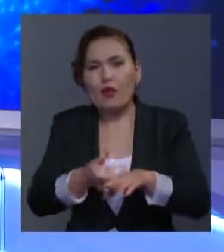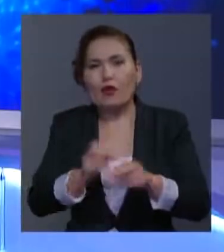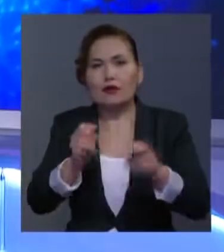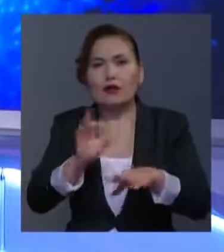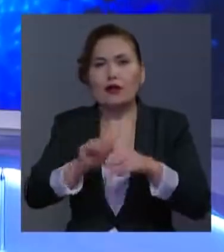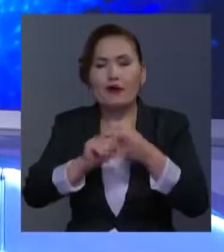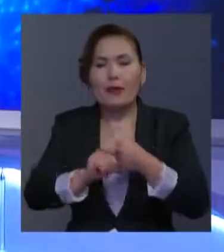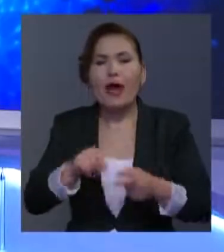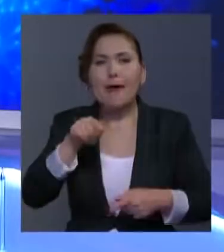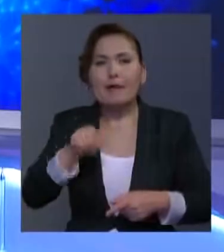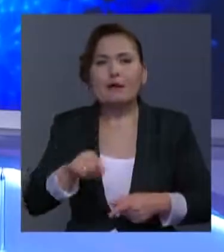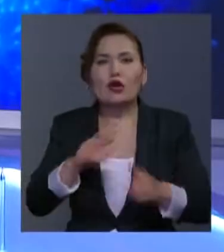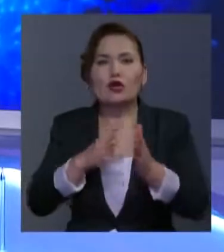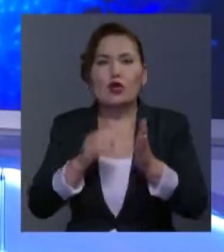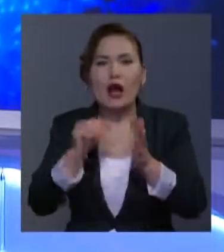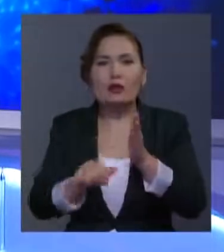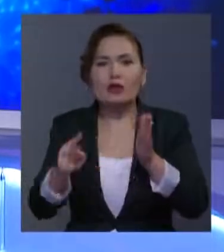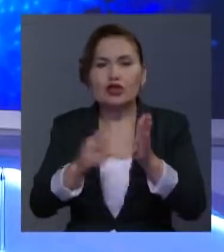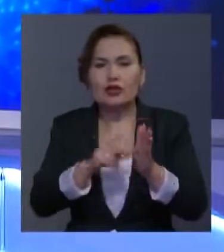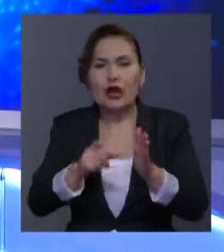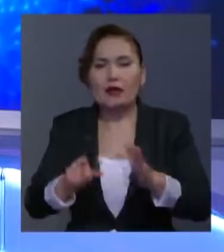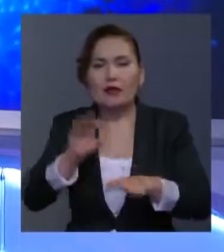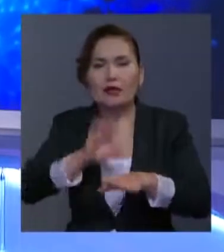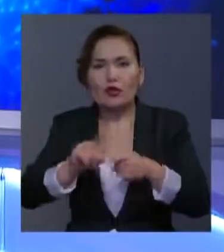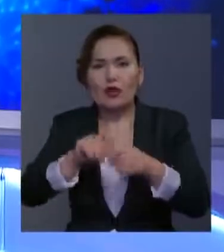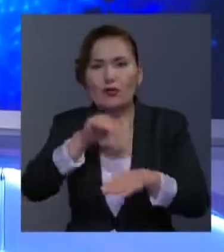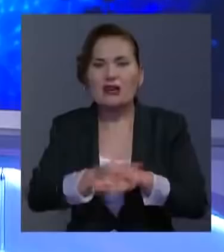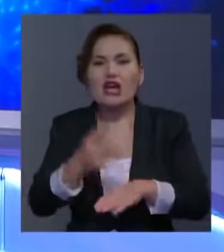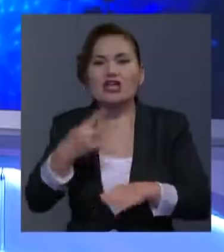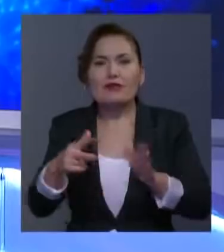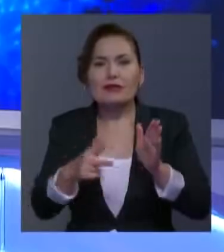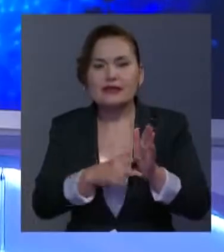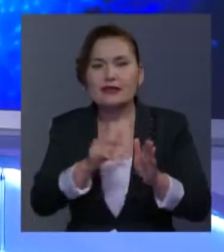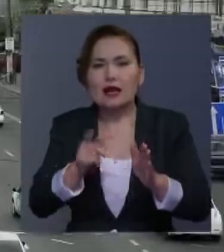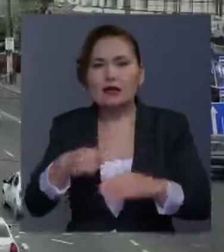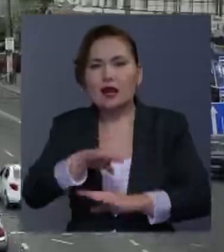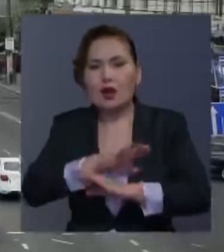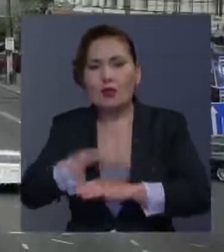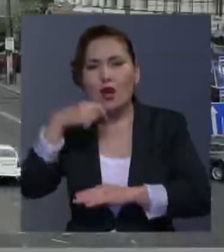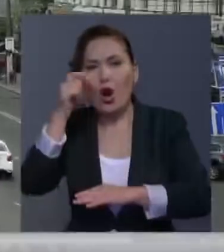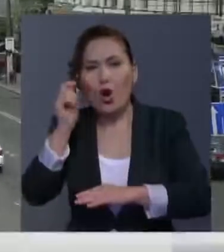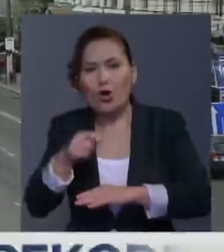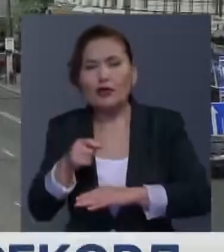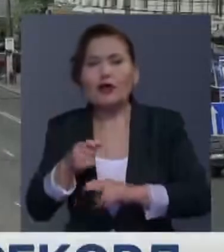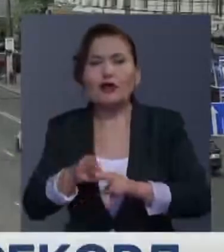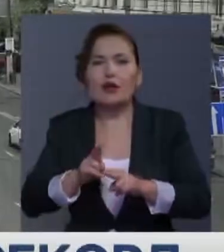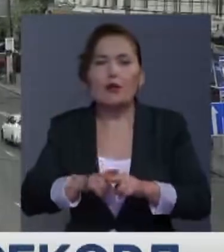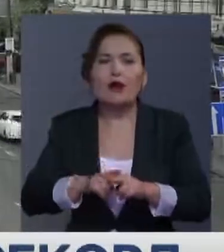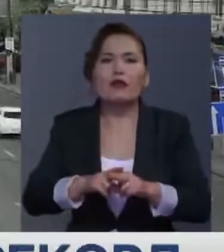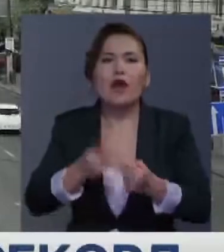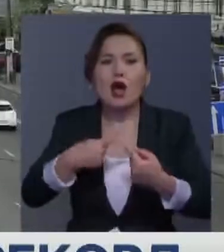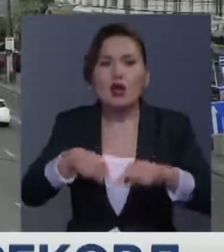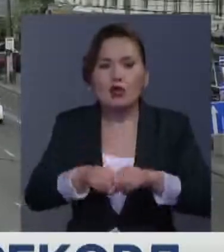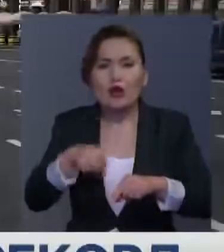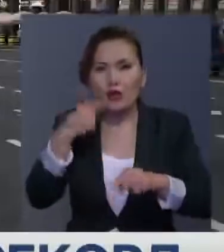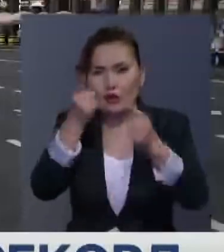вирус 1967 адамнан табылған. 28 науқас көз жұмды. Украинаның ұлттық қауіпсіздік және қорғаныс кеңесі осындай